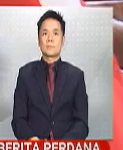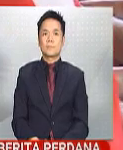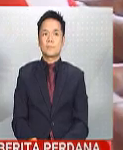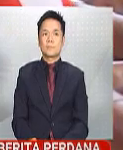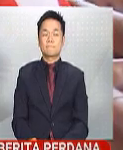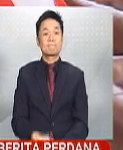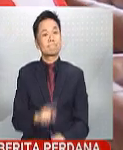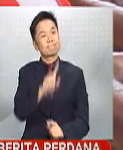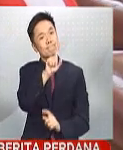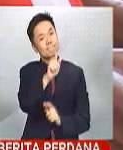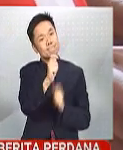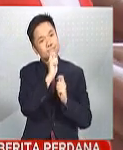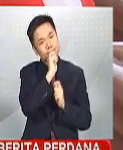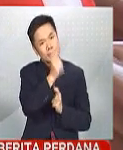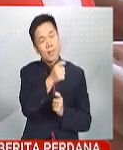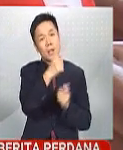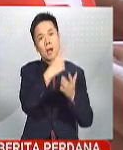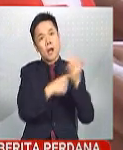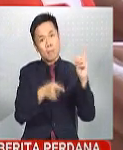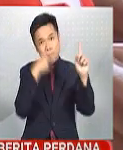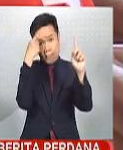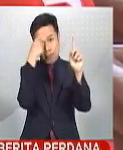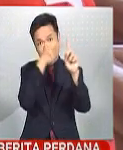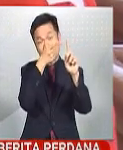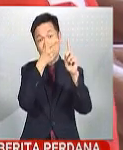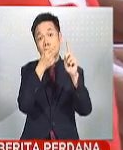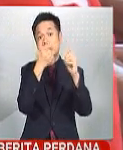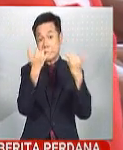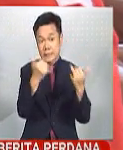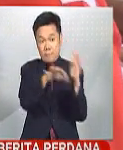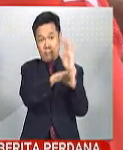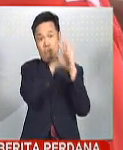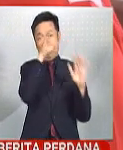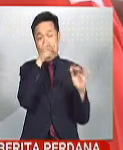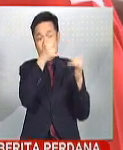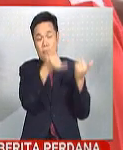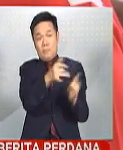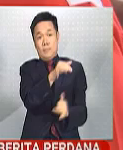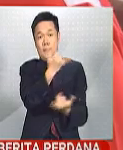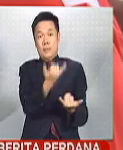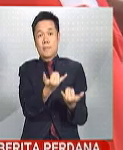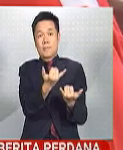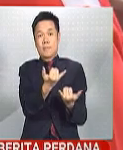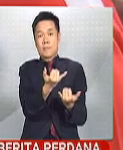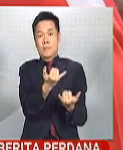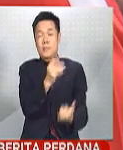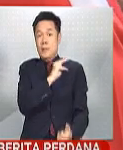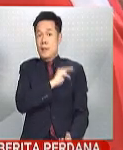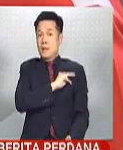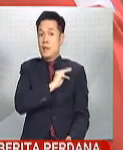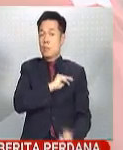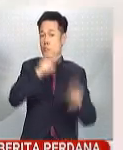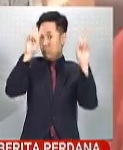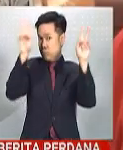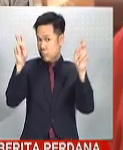Mungkin Datuk boleh jelaskan sedikit hala tuju yang Datuk akan ambil selepas dipilih sebagai menteri di Jabatan Perdana Menteri bagi Hal Ehwal Agama Islam.